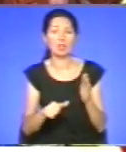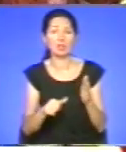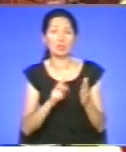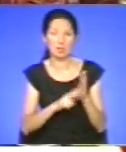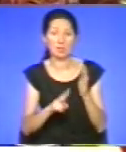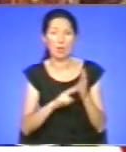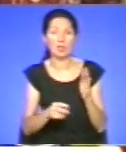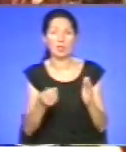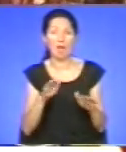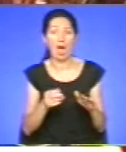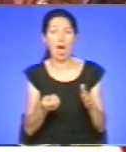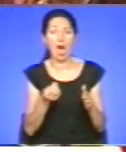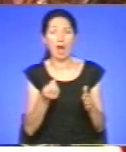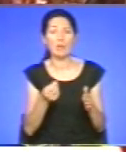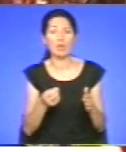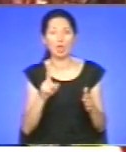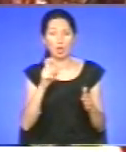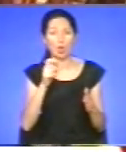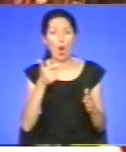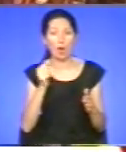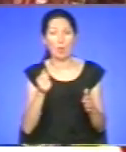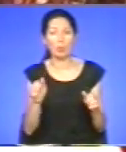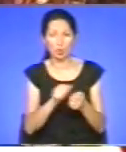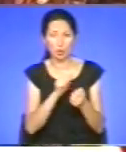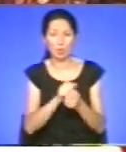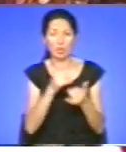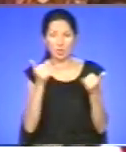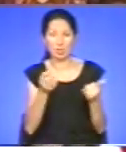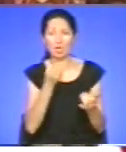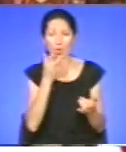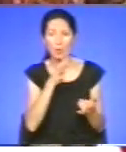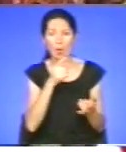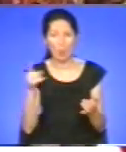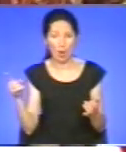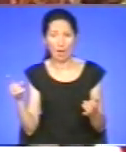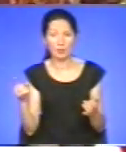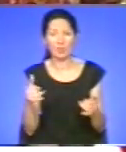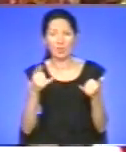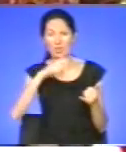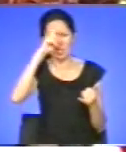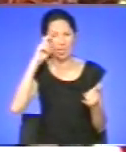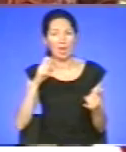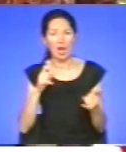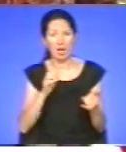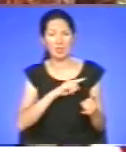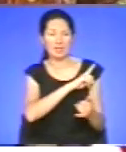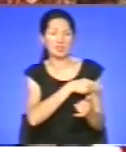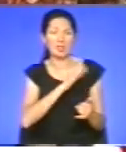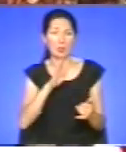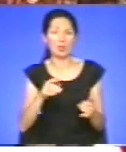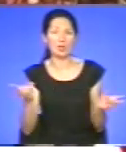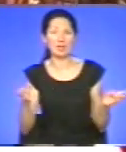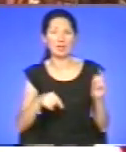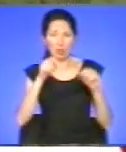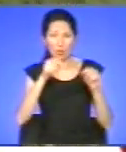різні ціни. Сухі. А зараз добра пора для грибів, для росту грибів? Зараз жара сильна була, зараз піде дощ, трошки відпар